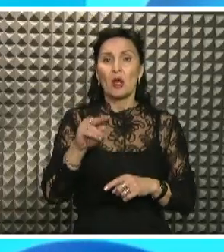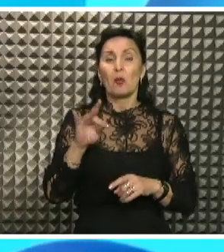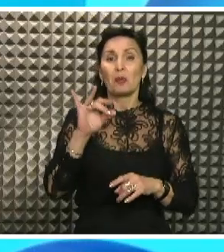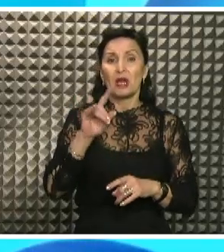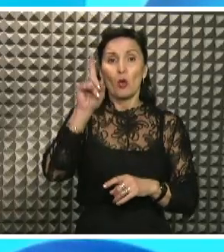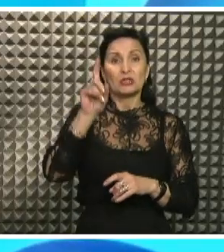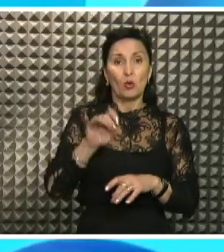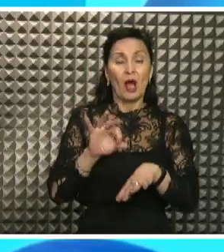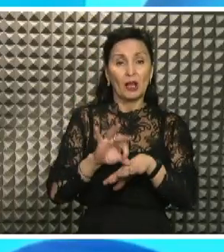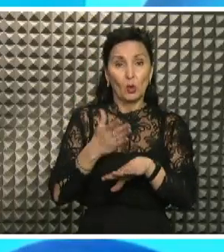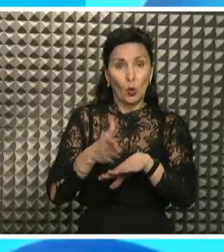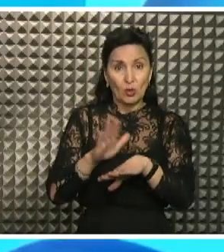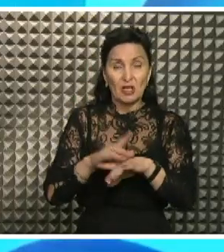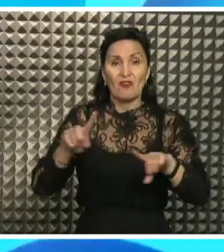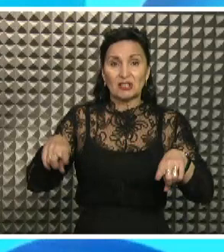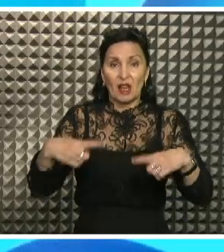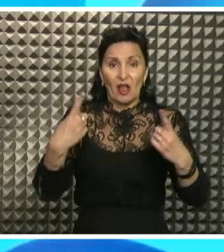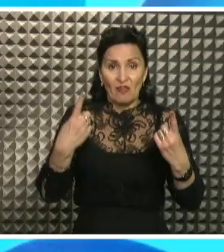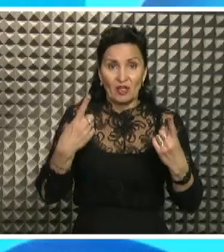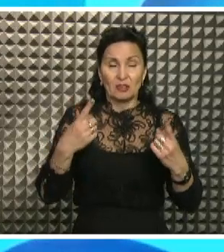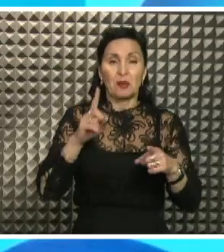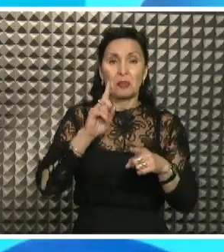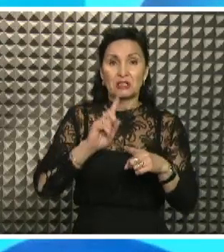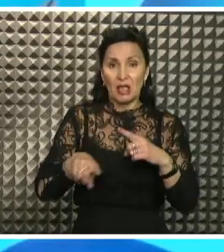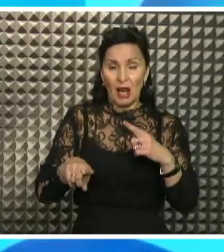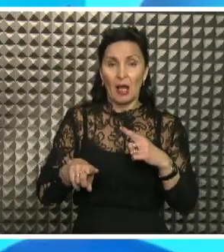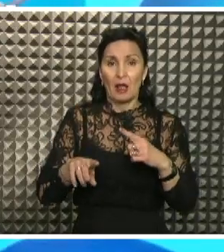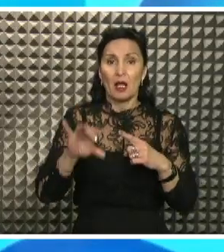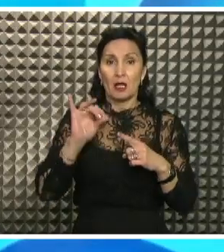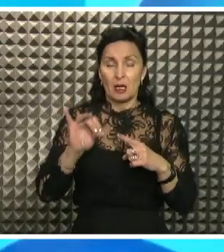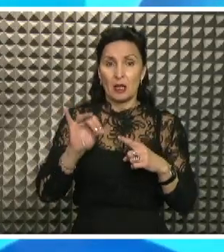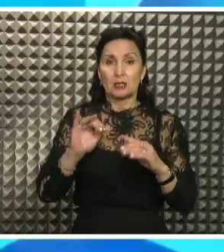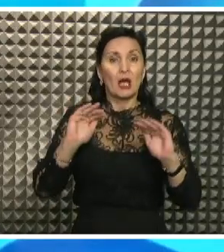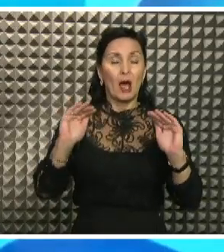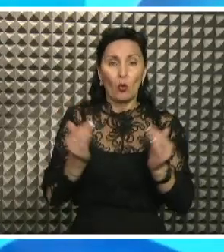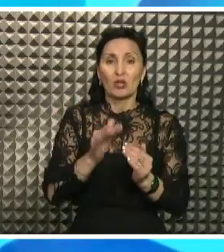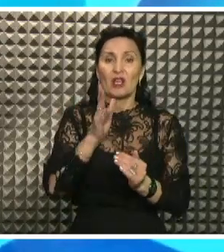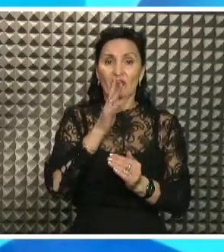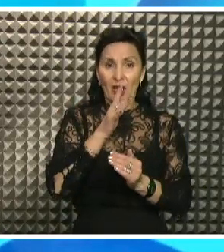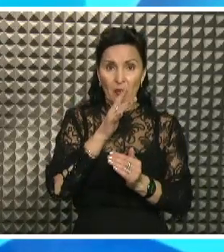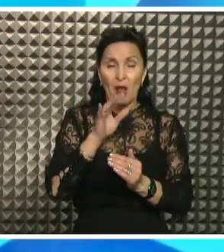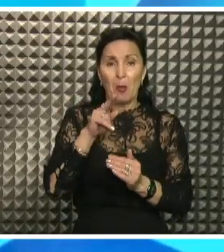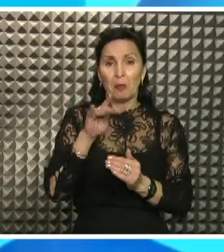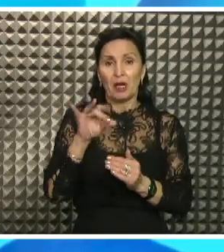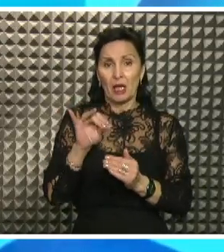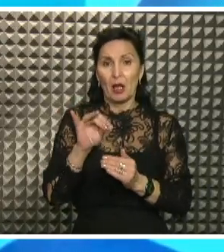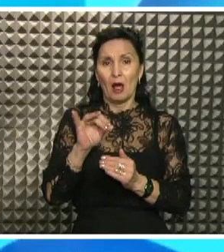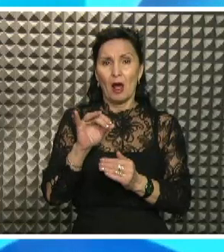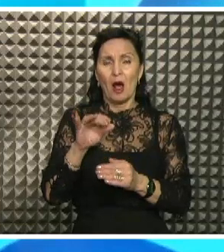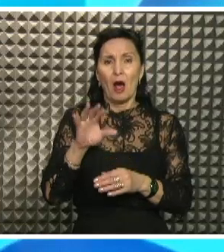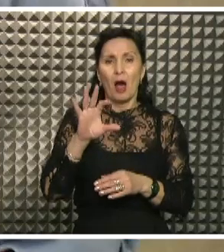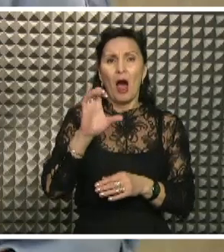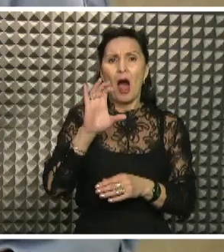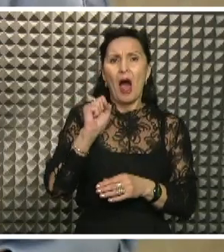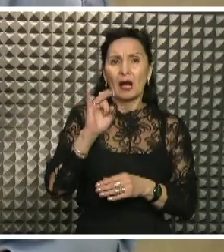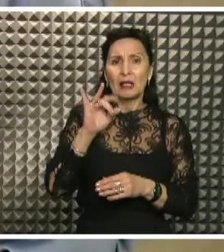остеохондрозе помогает действительно восстановиться быстрее и за более кратчайшие сроки, и также при артрозах и при артритах.